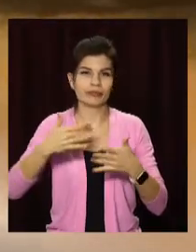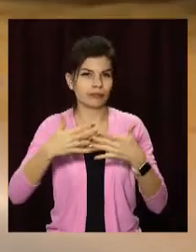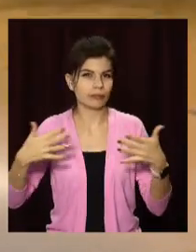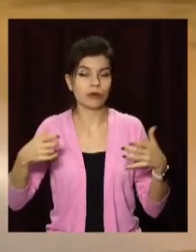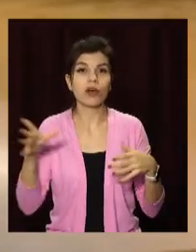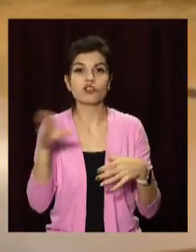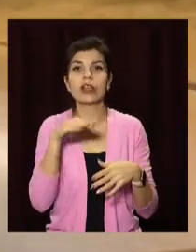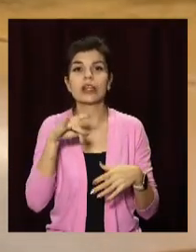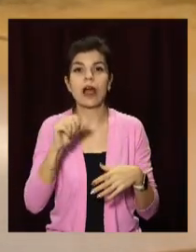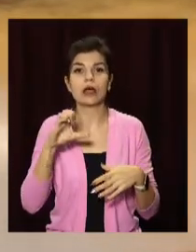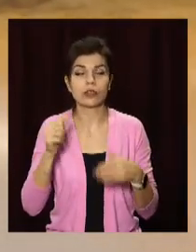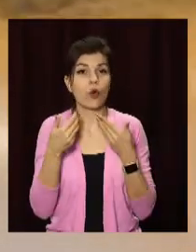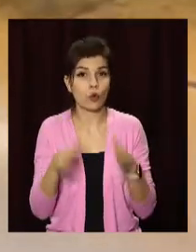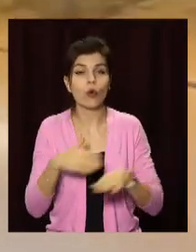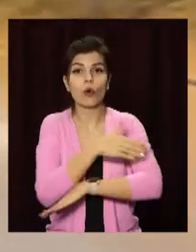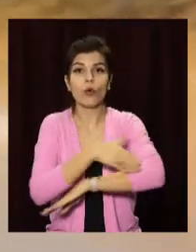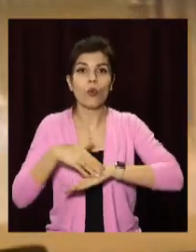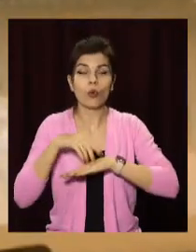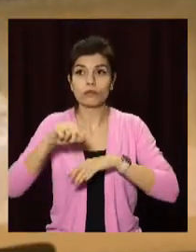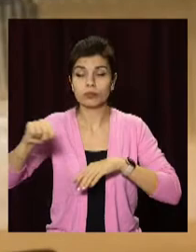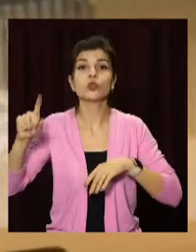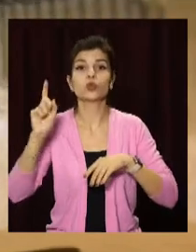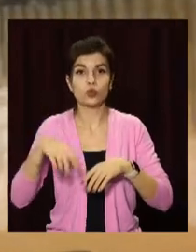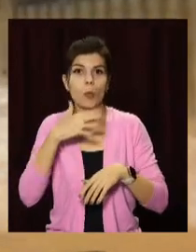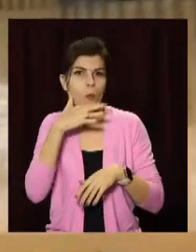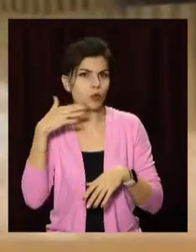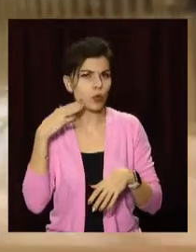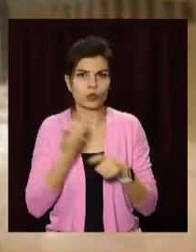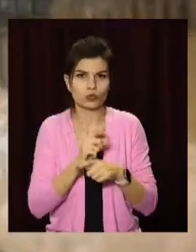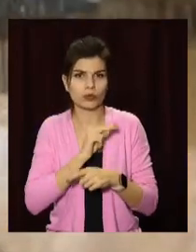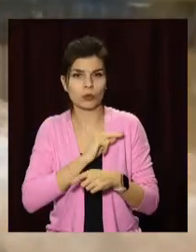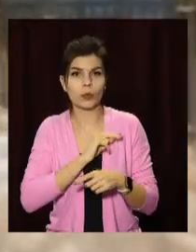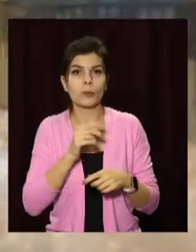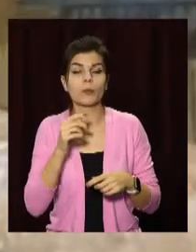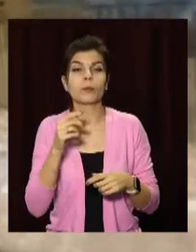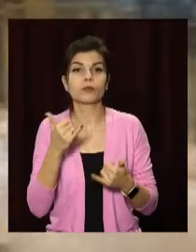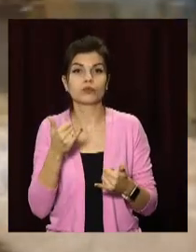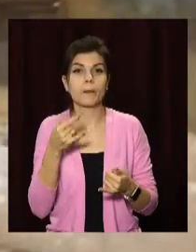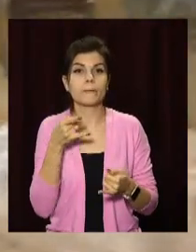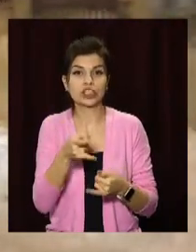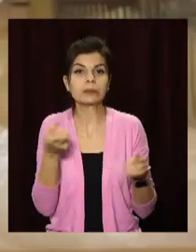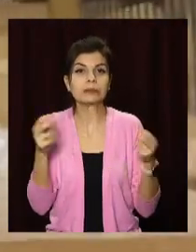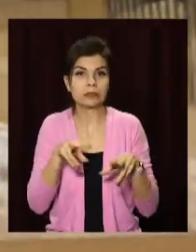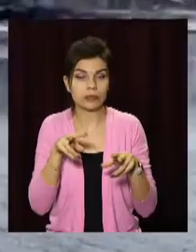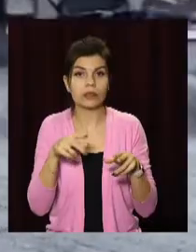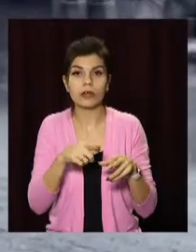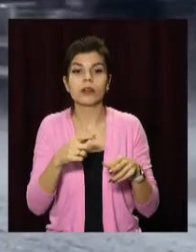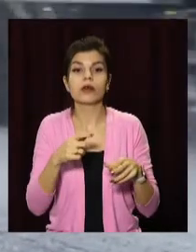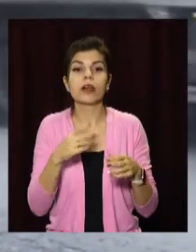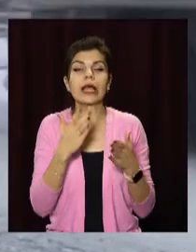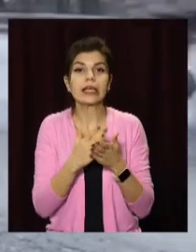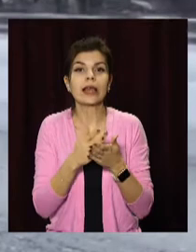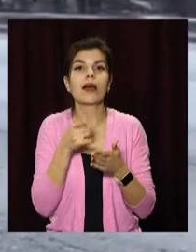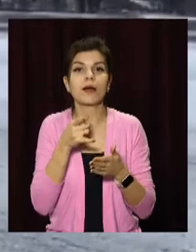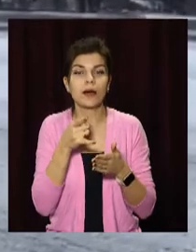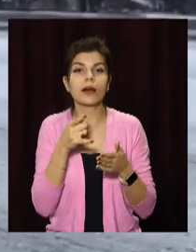траси відкриті. У Дніпрі на вулицях також працює майже сотня посипальних машин. На тротуарах сніг відкидає мінітехніка